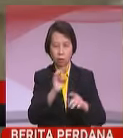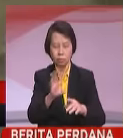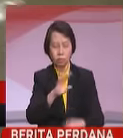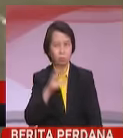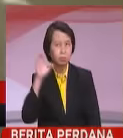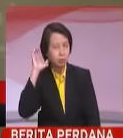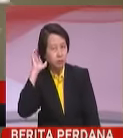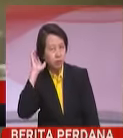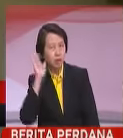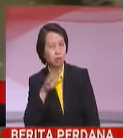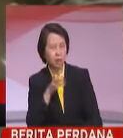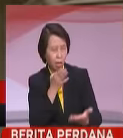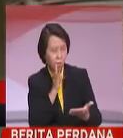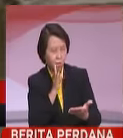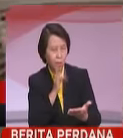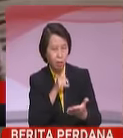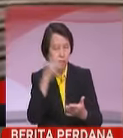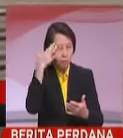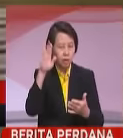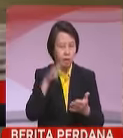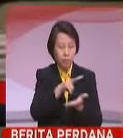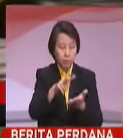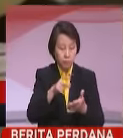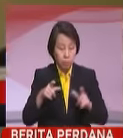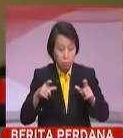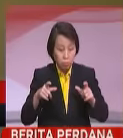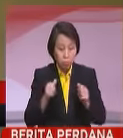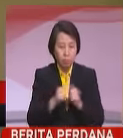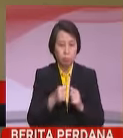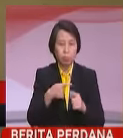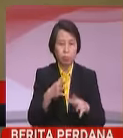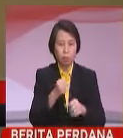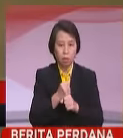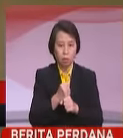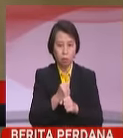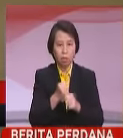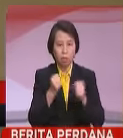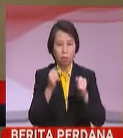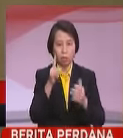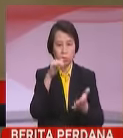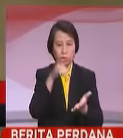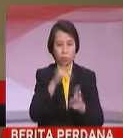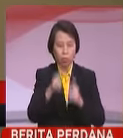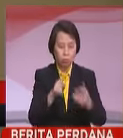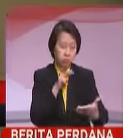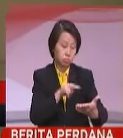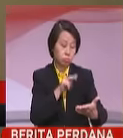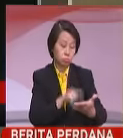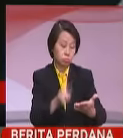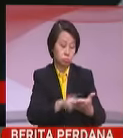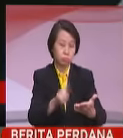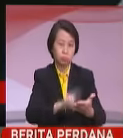didengar. Tidak dapat dipastikan bila video dirakam, tapi ia mendapat lebih 300,000 tontonan di aplikasi